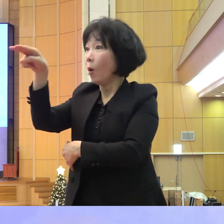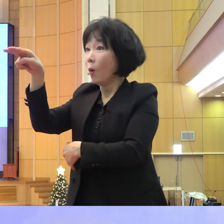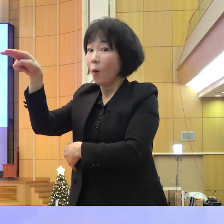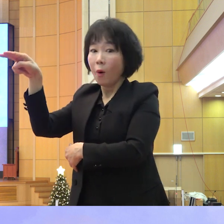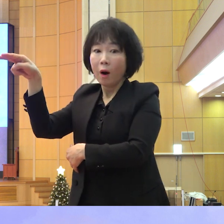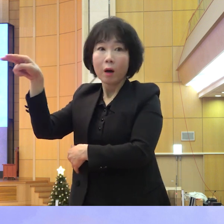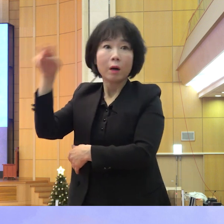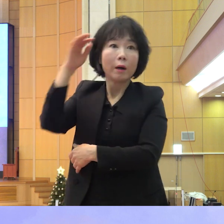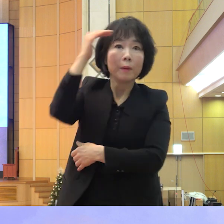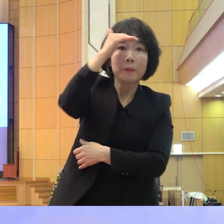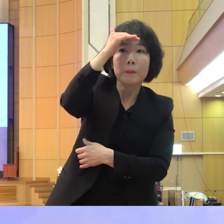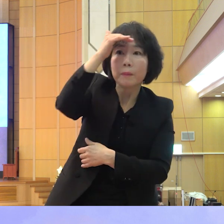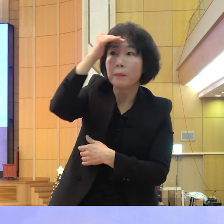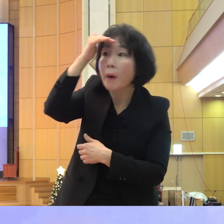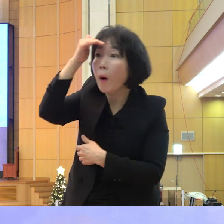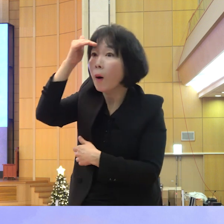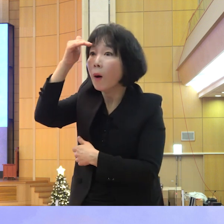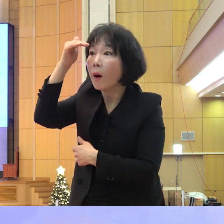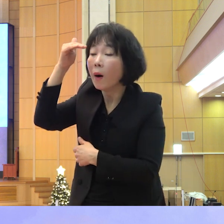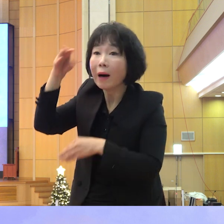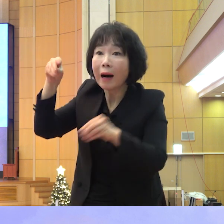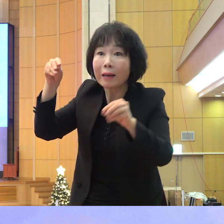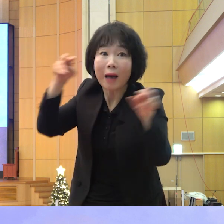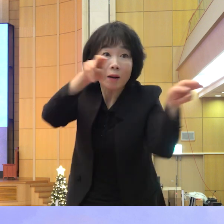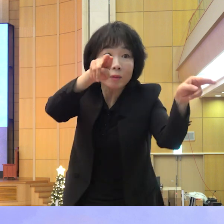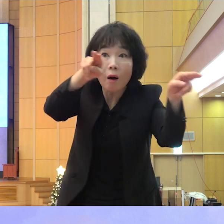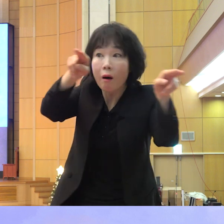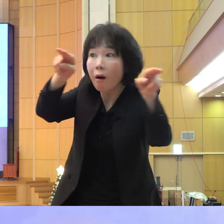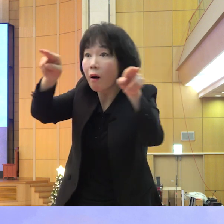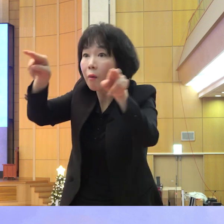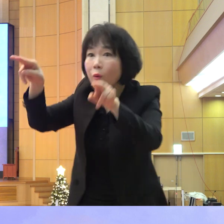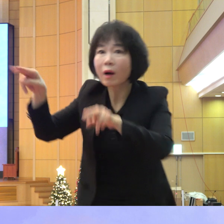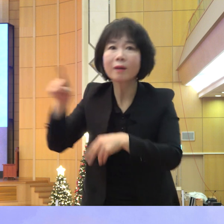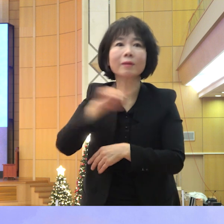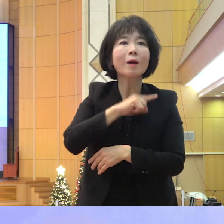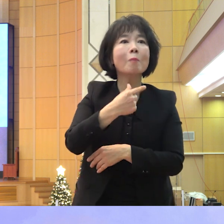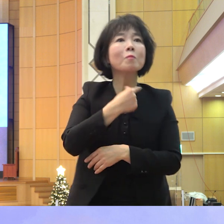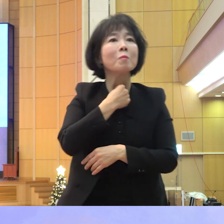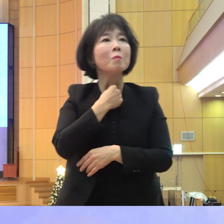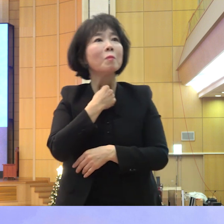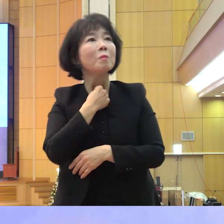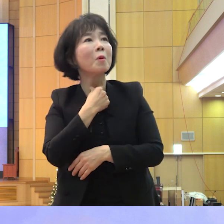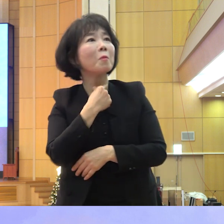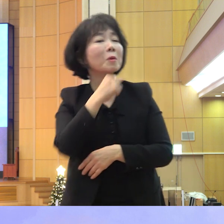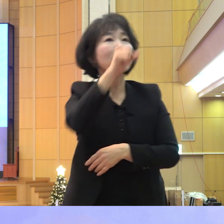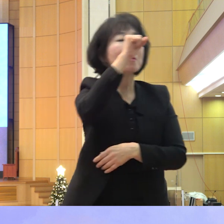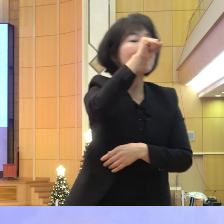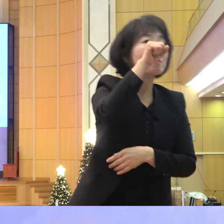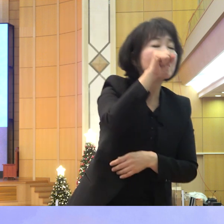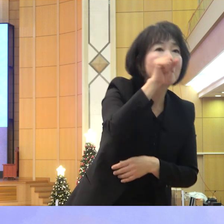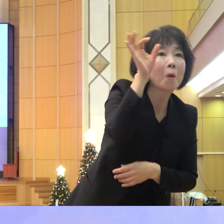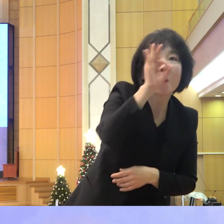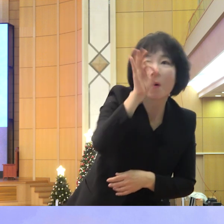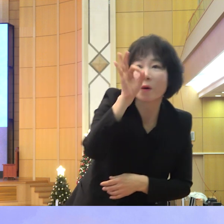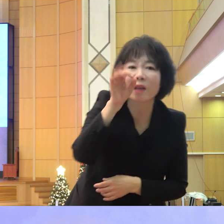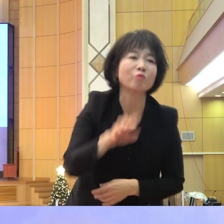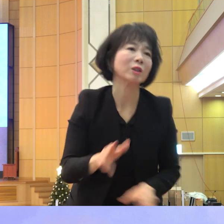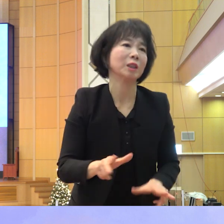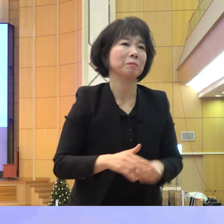이렇게 살펴보고 사방을 살펴보더니, 지금 보겠습니다. 어떻게, 어디를 보고 어디로 가는지. 창세기 13장 10절입니다.